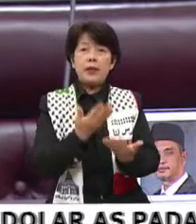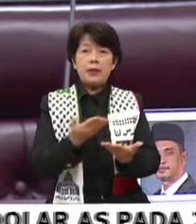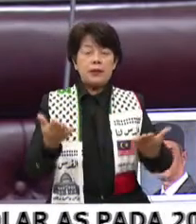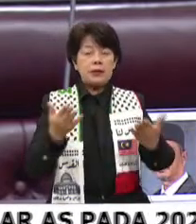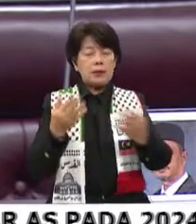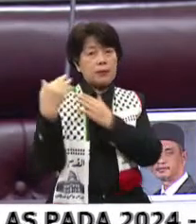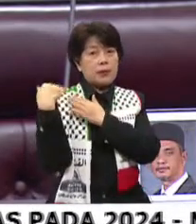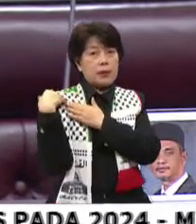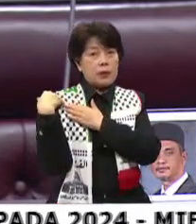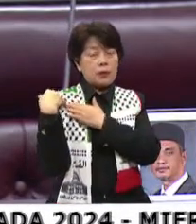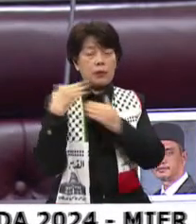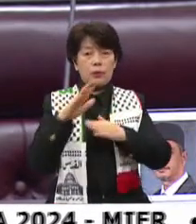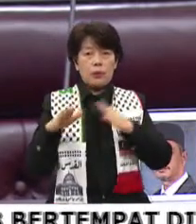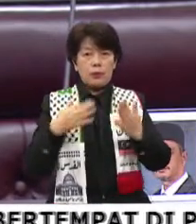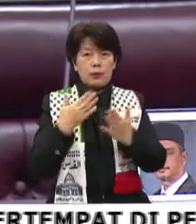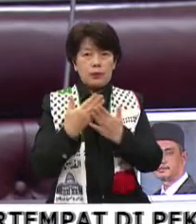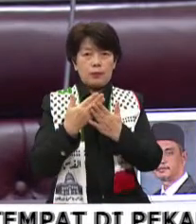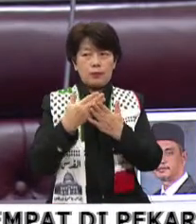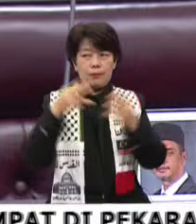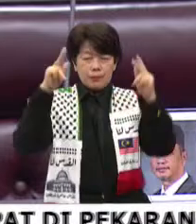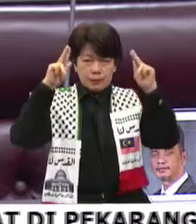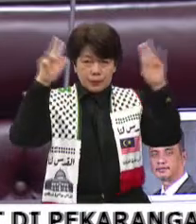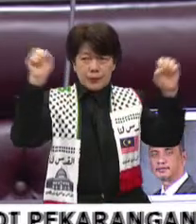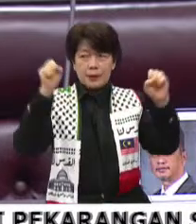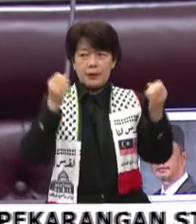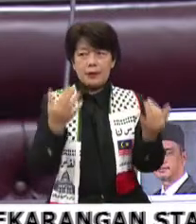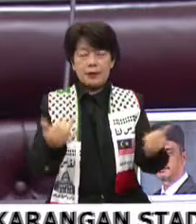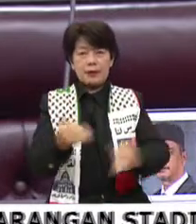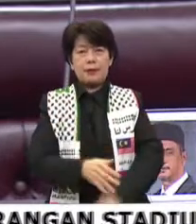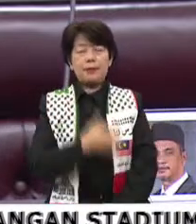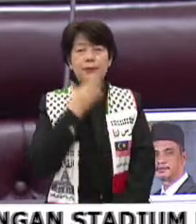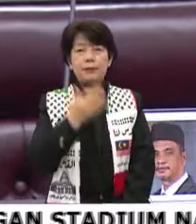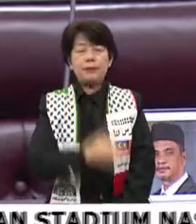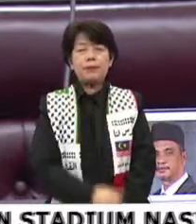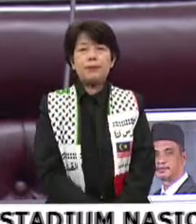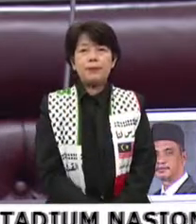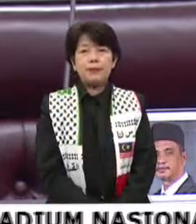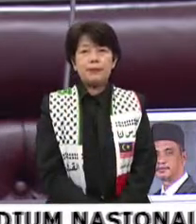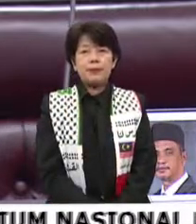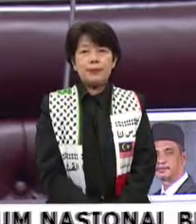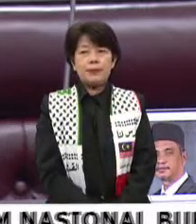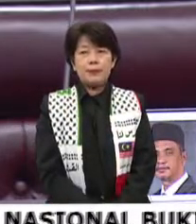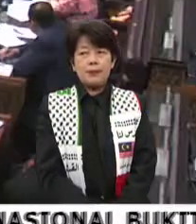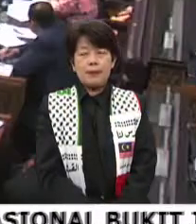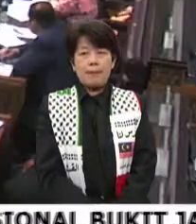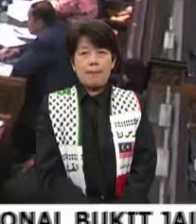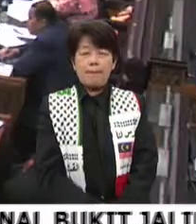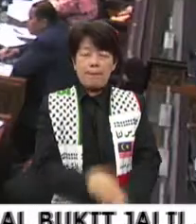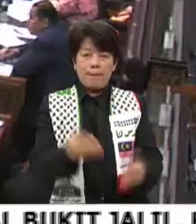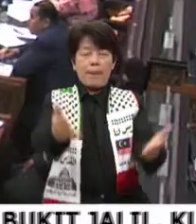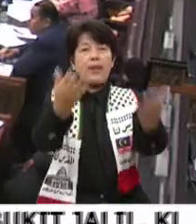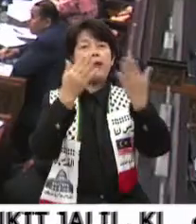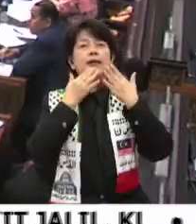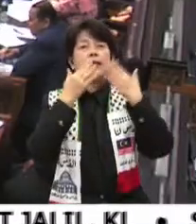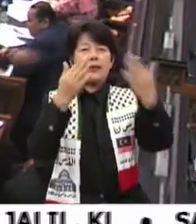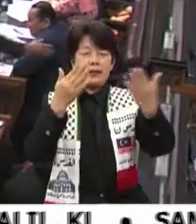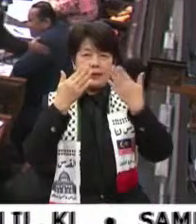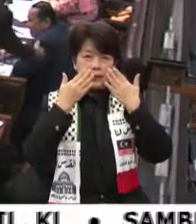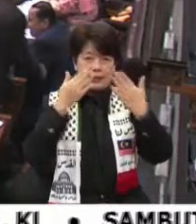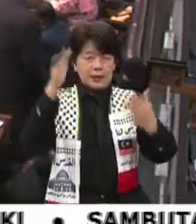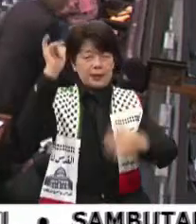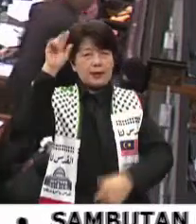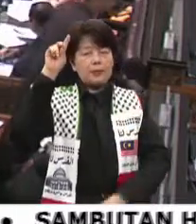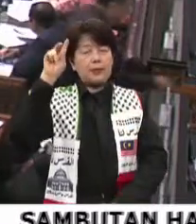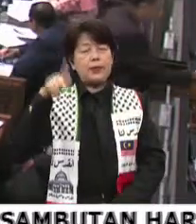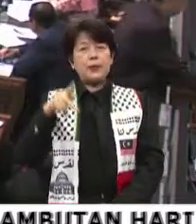bertanggungjawab menjadi pengerusi ketika itu sekian terima kasih terima kasih yang berhormat Tan Sri